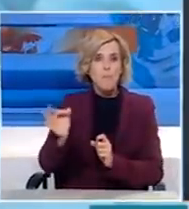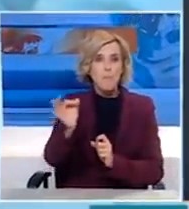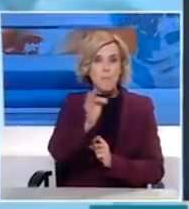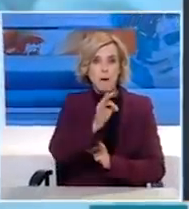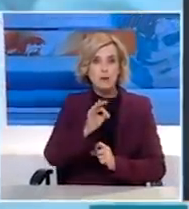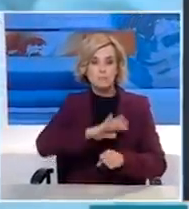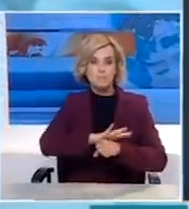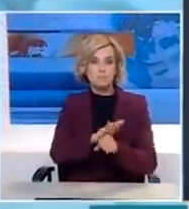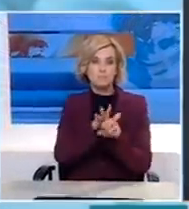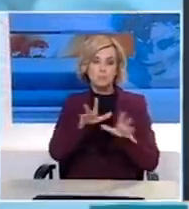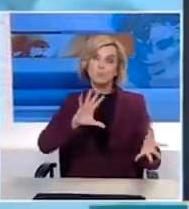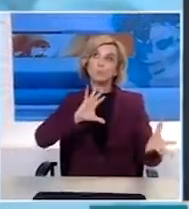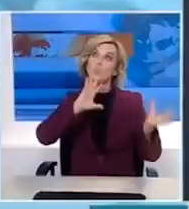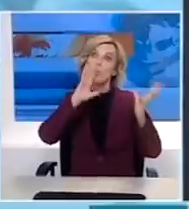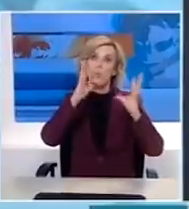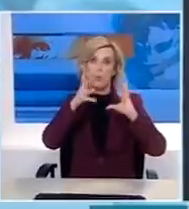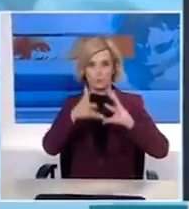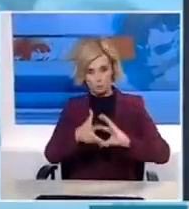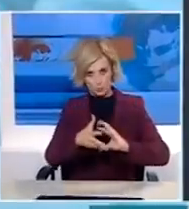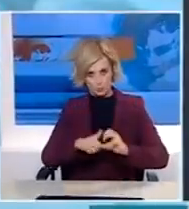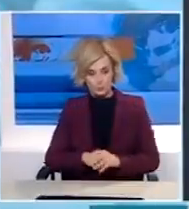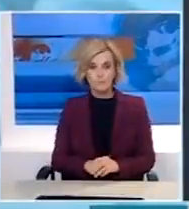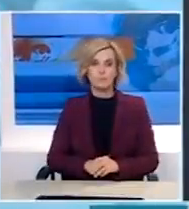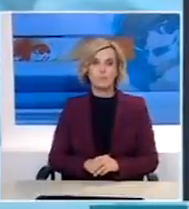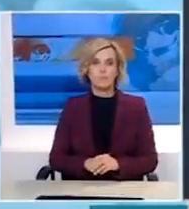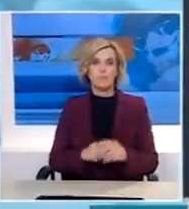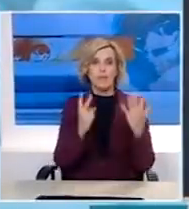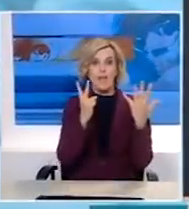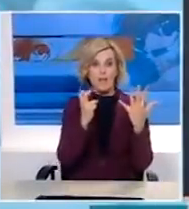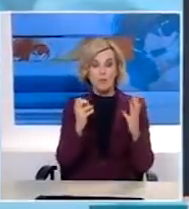νέου κορονοϊού έχουν καταγραφεί παγκοσμίως, με